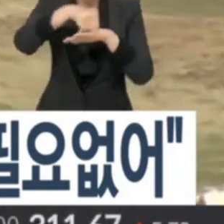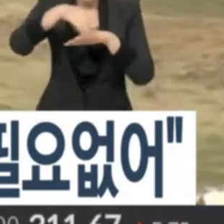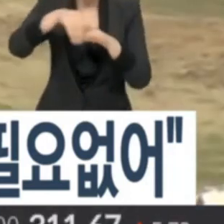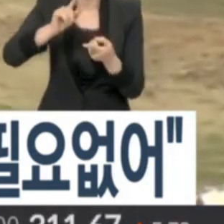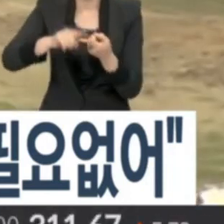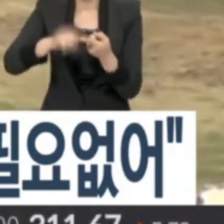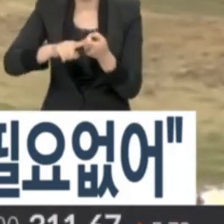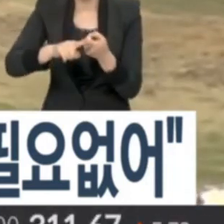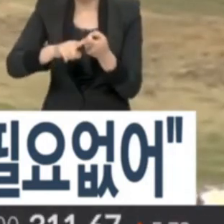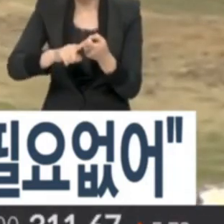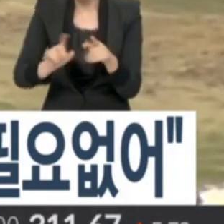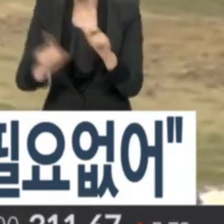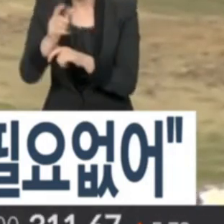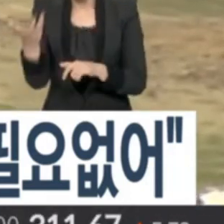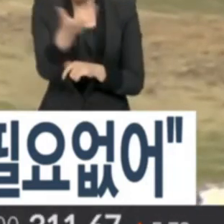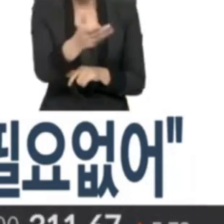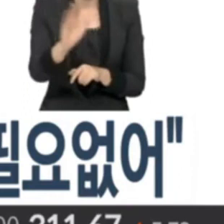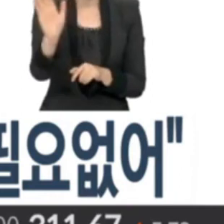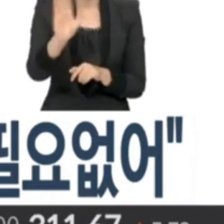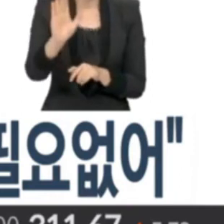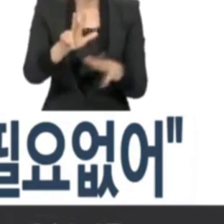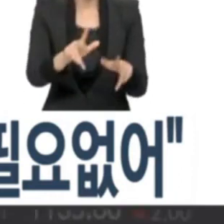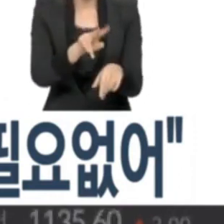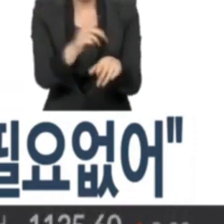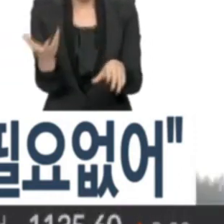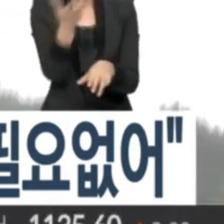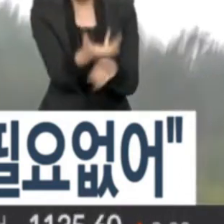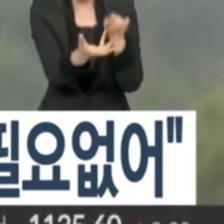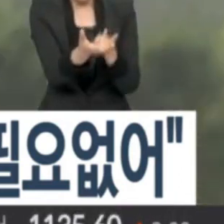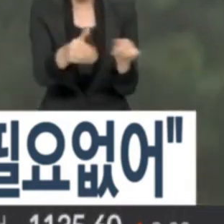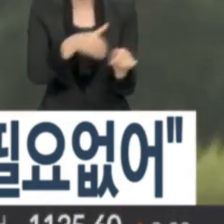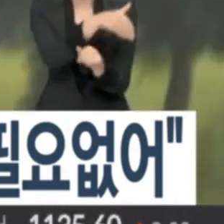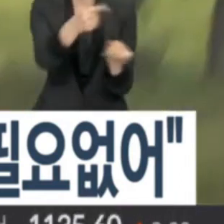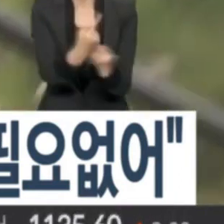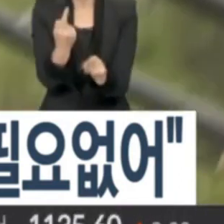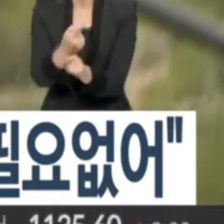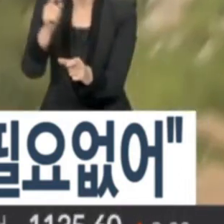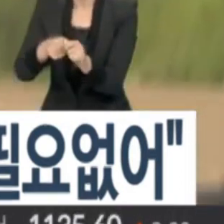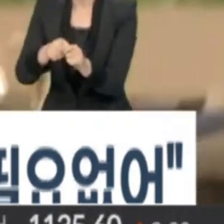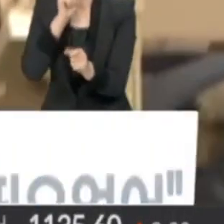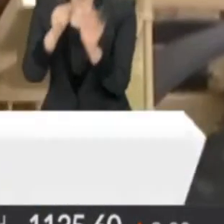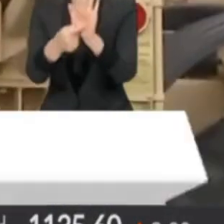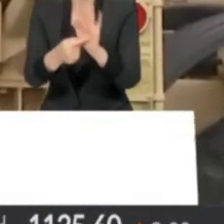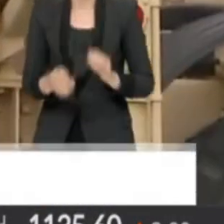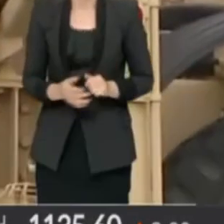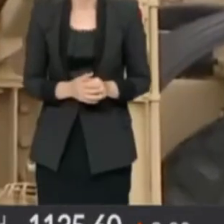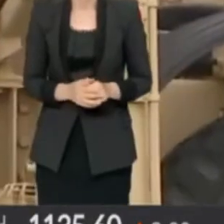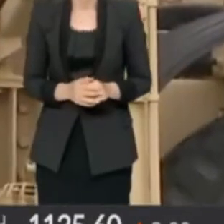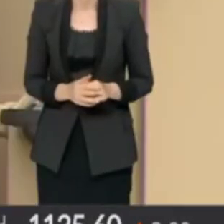대해선 추가 배치가 아닌 기존 사드 포대의 주둔 환경을 개선하기 위한 것이라고 설명했습니다.